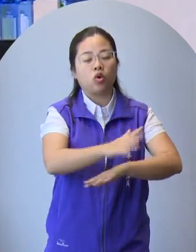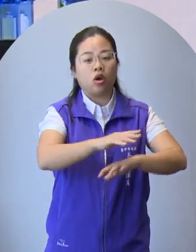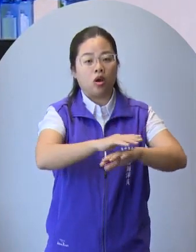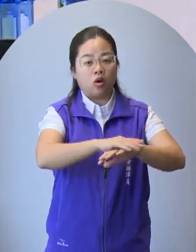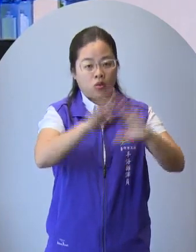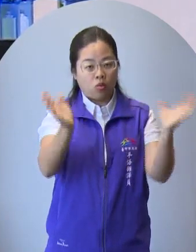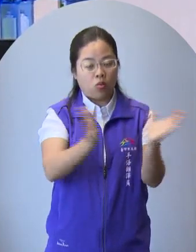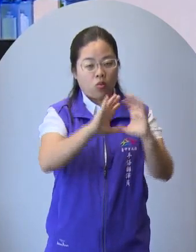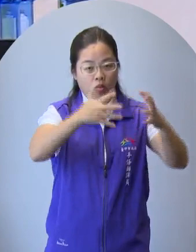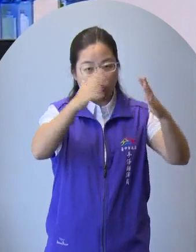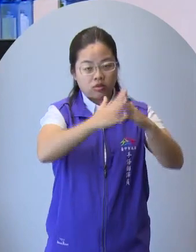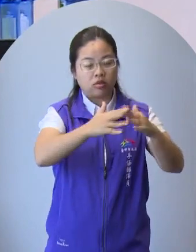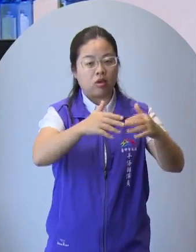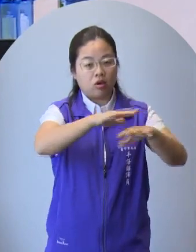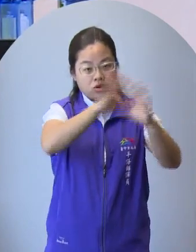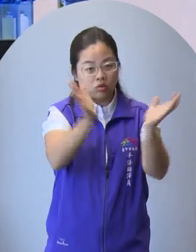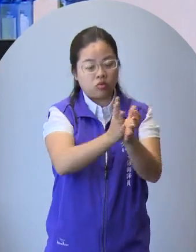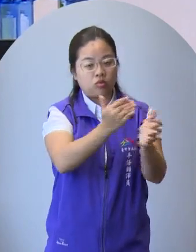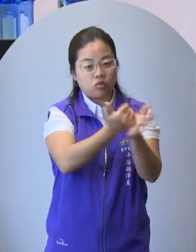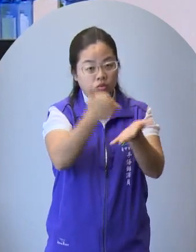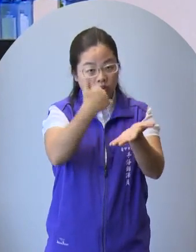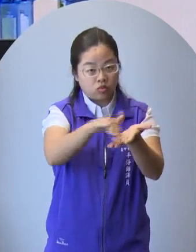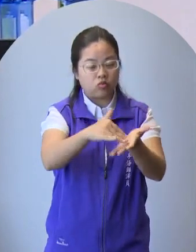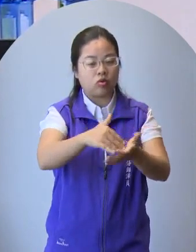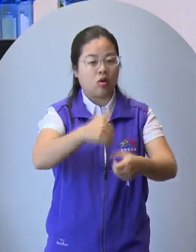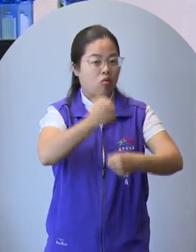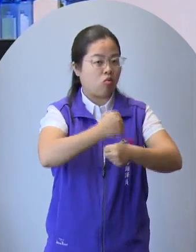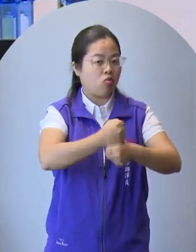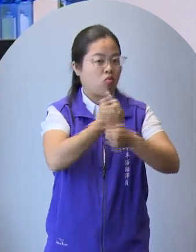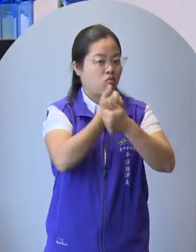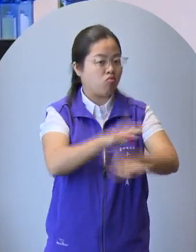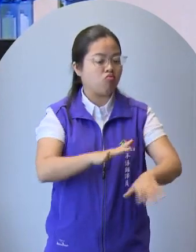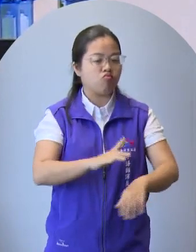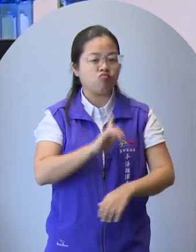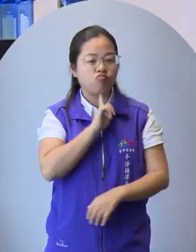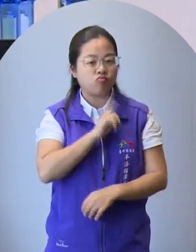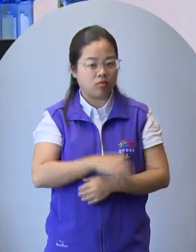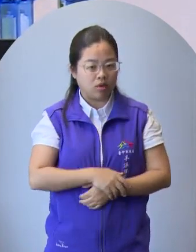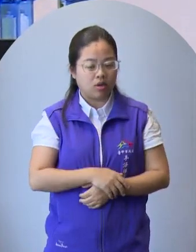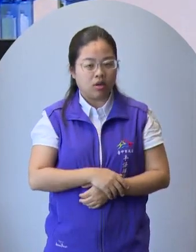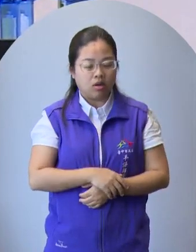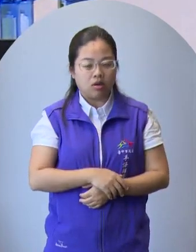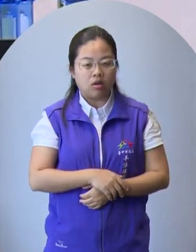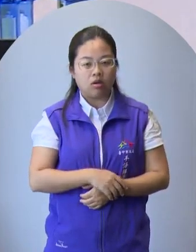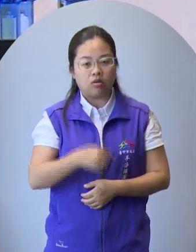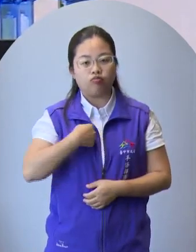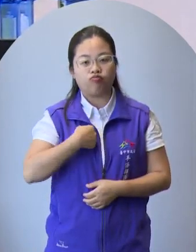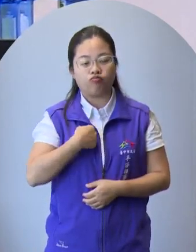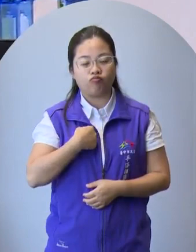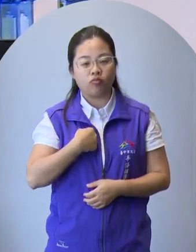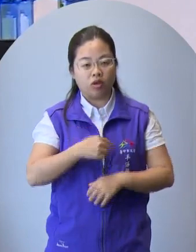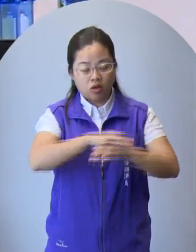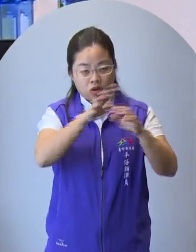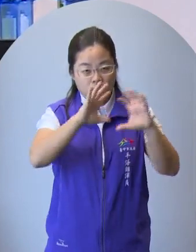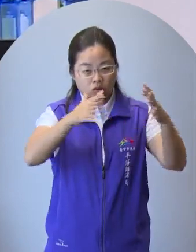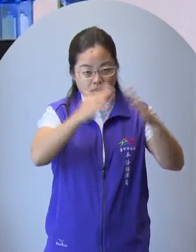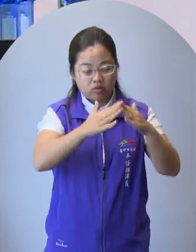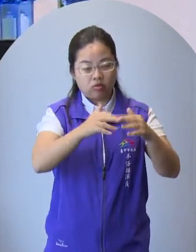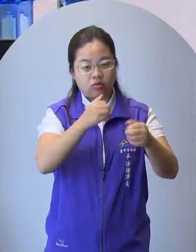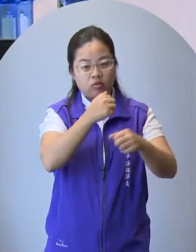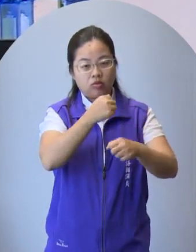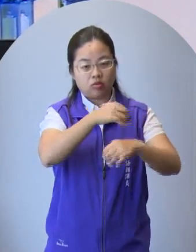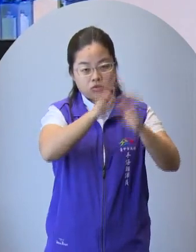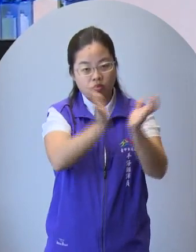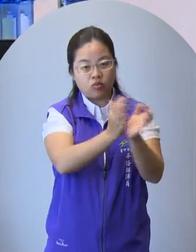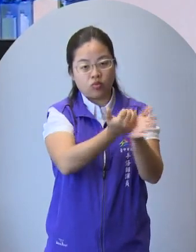的主席哈多年，那因为我自己在财政委员会非常多年，那我是国家总预算的这个担